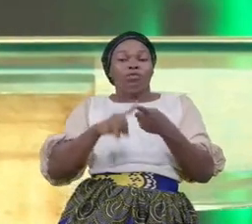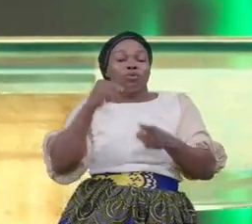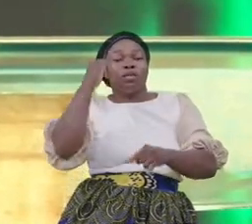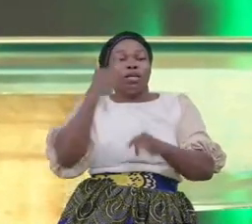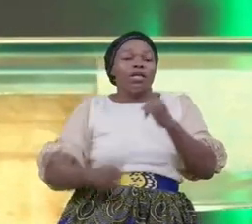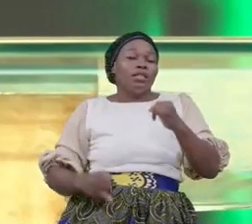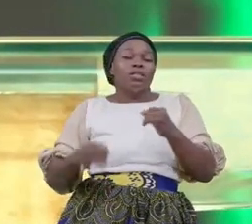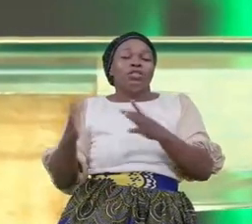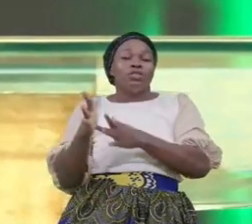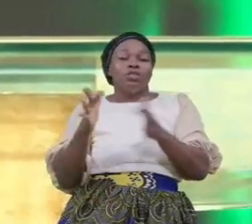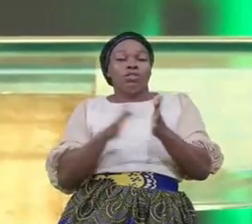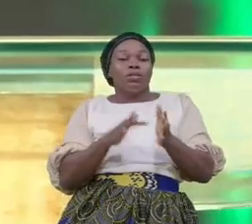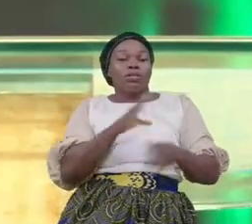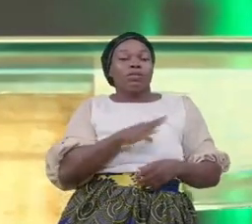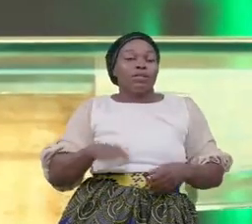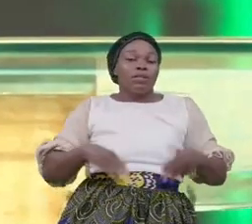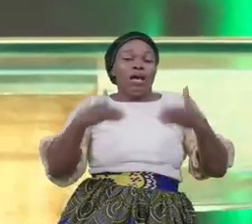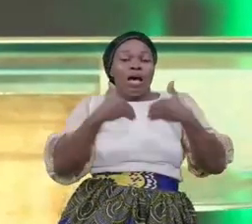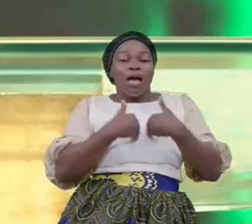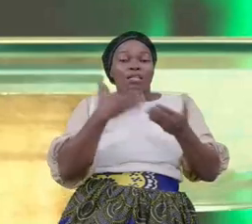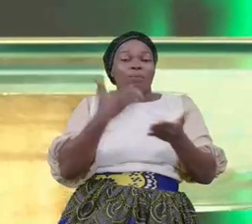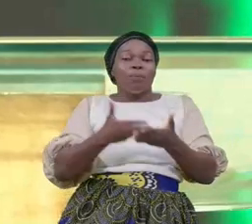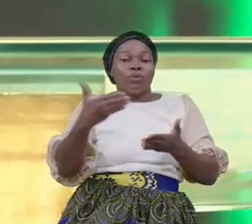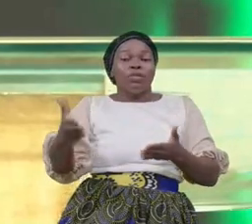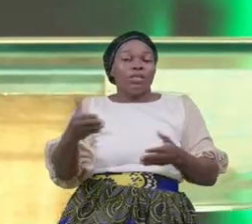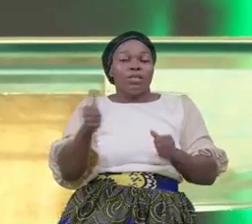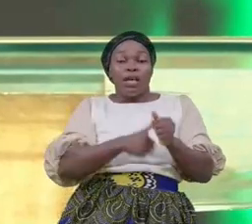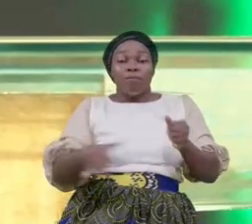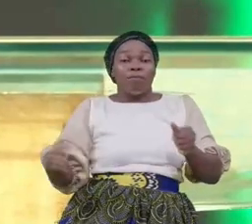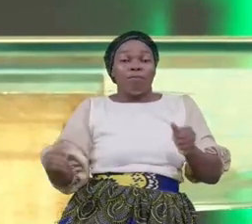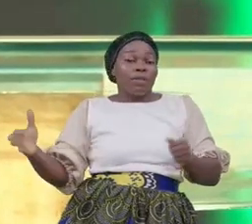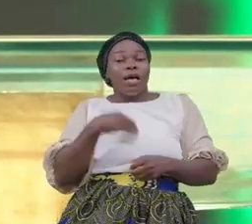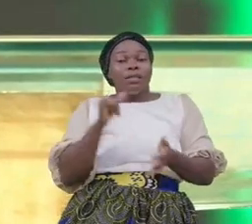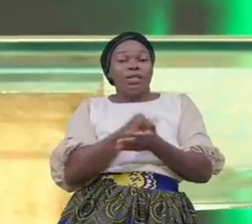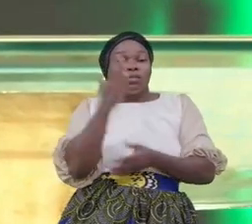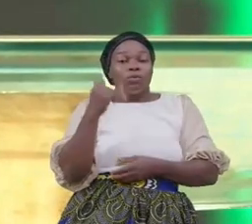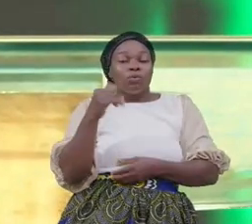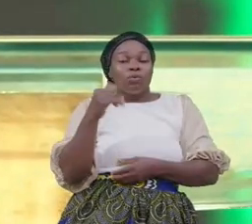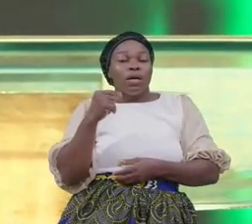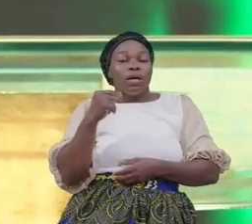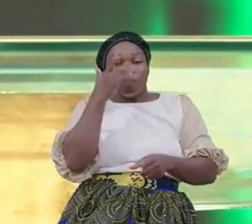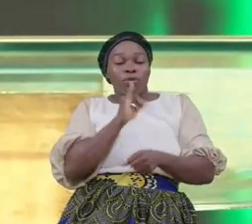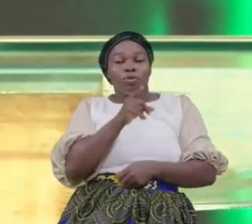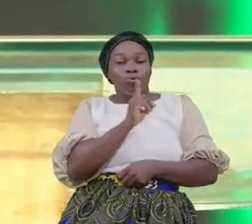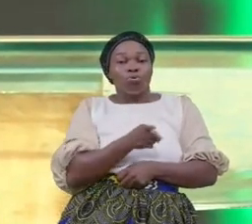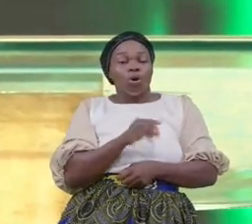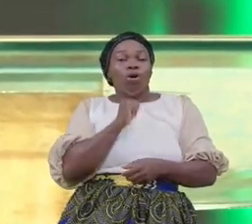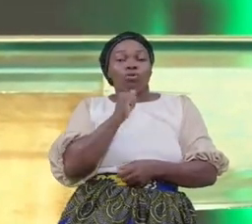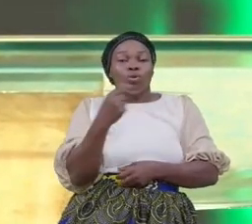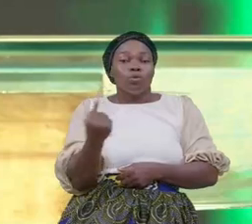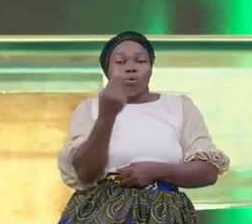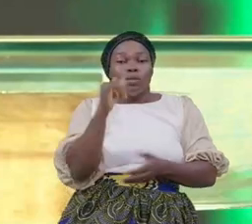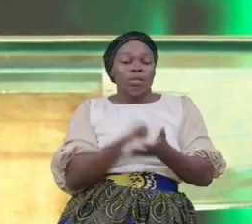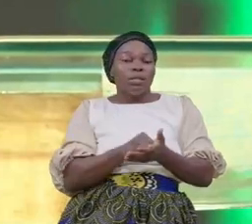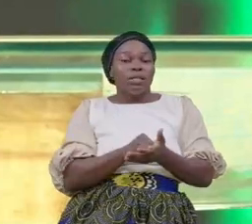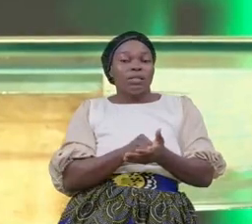fin, Jésus-Christ a tout acquis pour nous. C'est quoi la promesse? Est sûre. Deux,